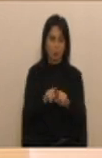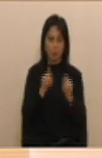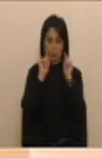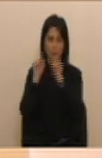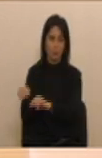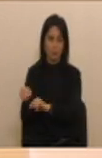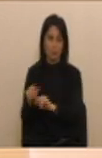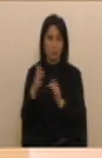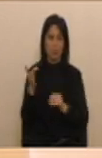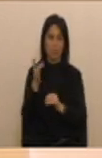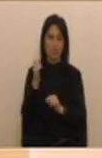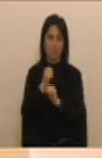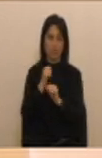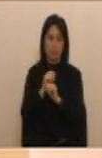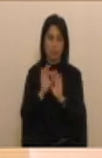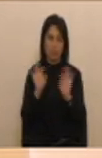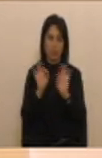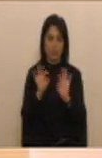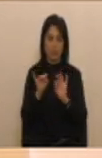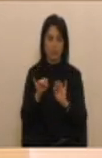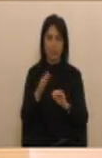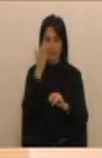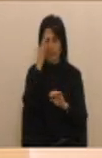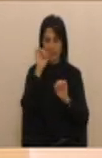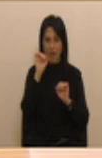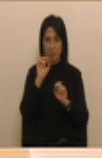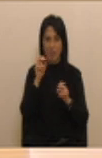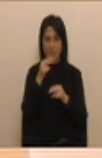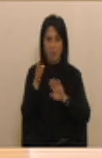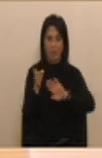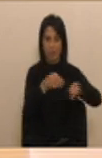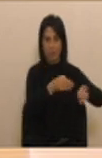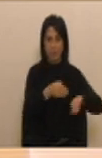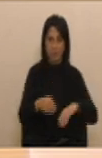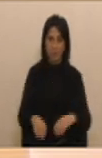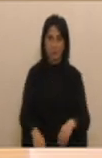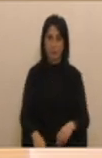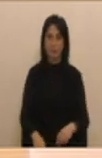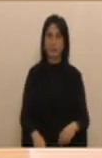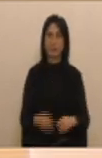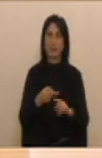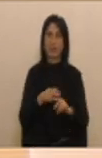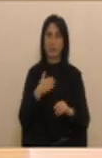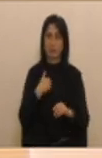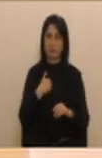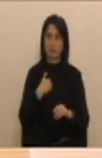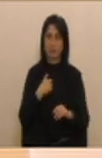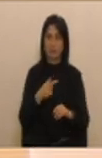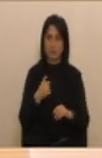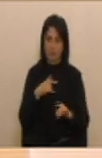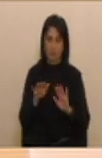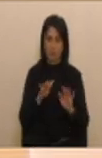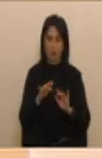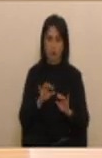ყველაზე მეტჯერ ამაზე ვაკეთებდით კომენტარებს. სახო დამცველობის თემაც კი ამან გადაფარა. ამიტომ მე ამ